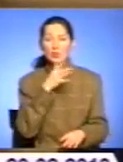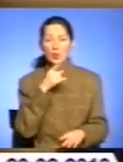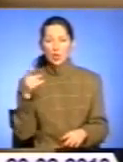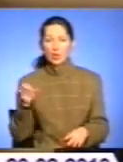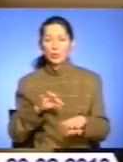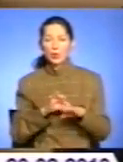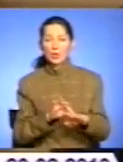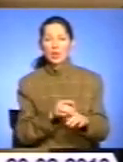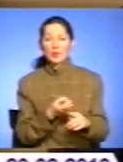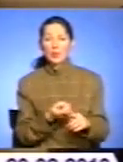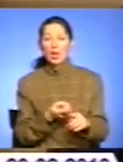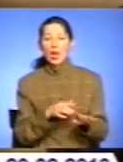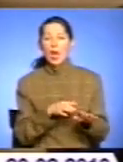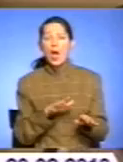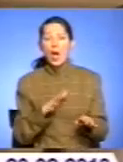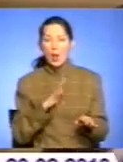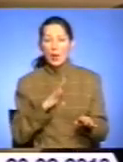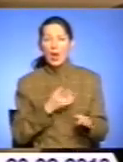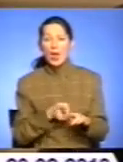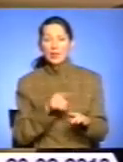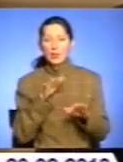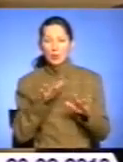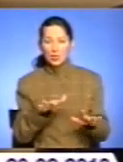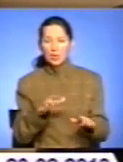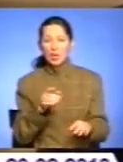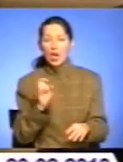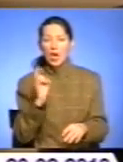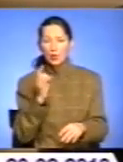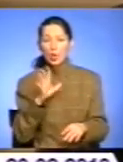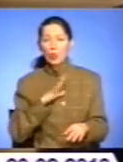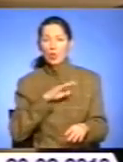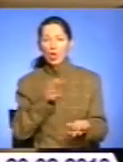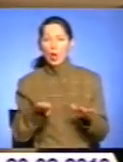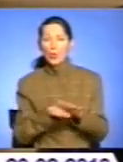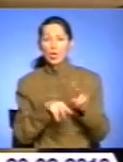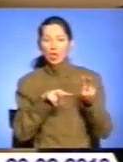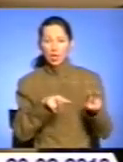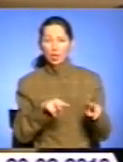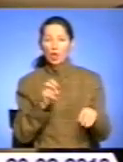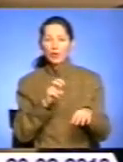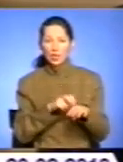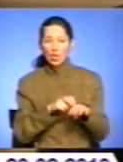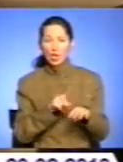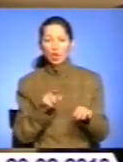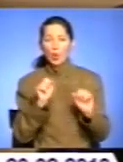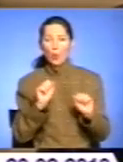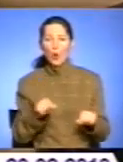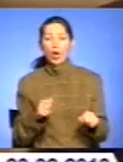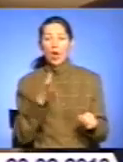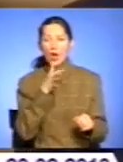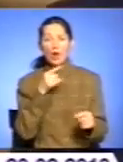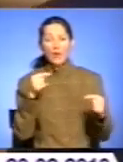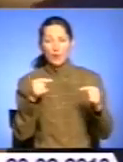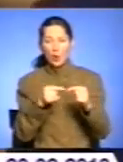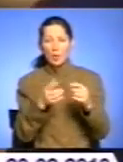процесса, ребенок был под надзором врача, чтобы мог вовремя принять якісь міри, якщо